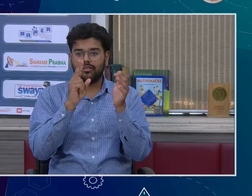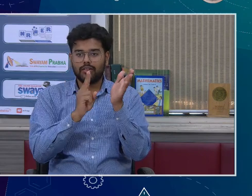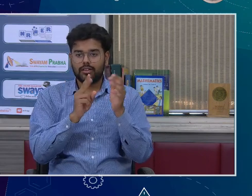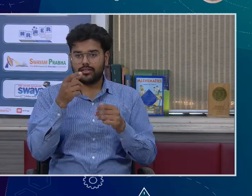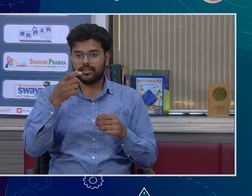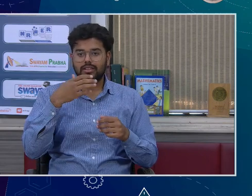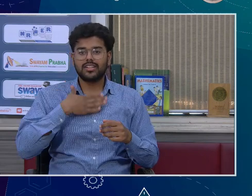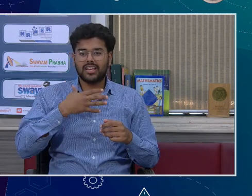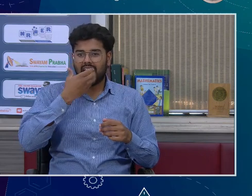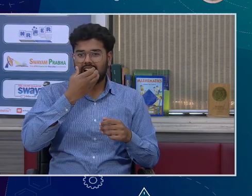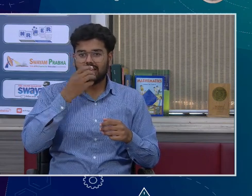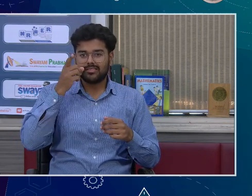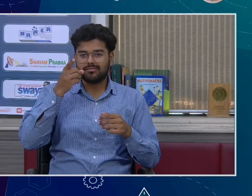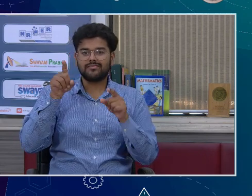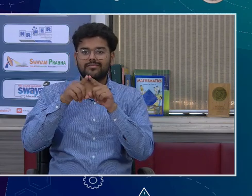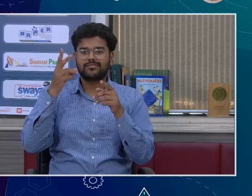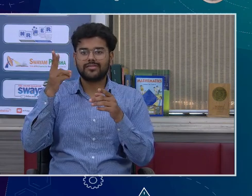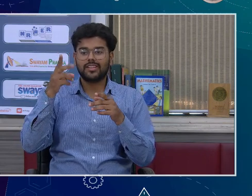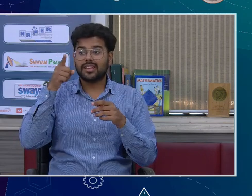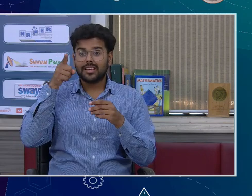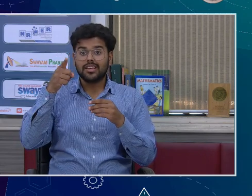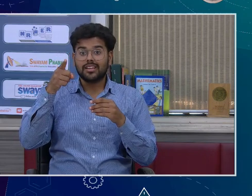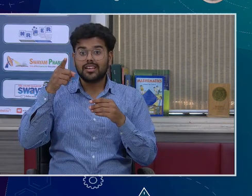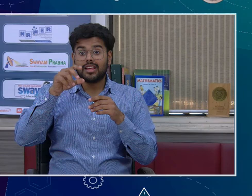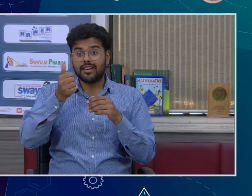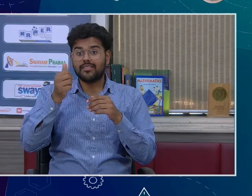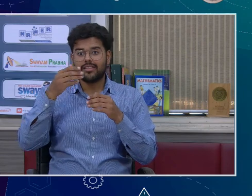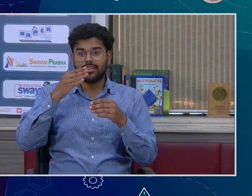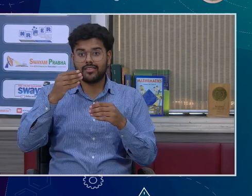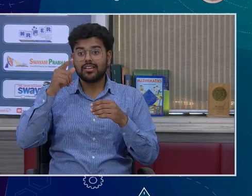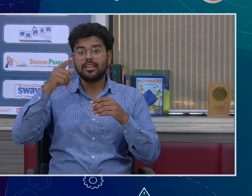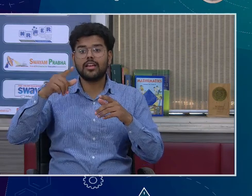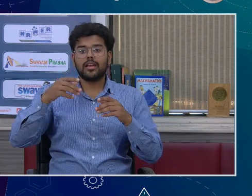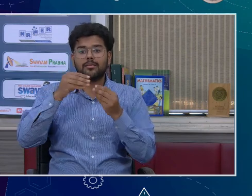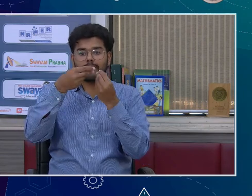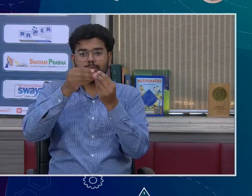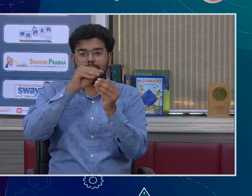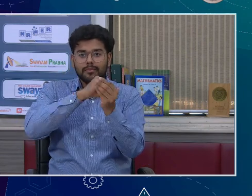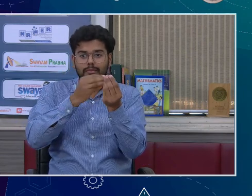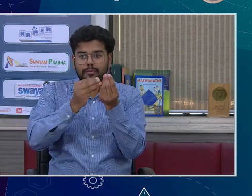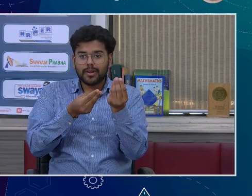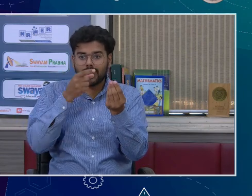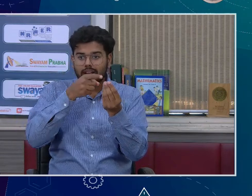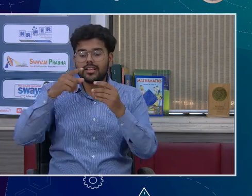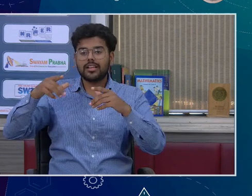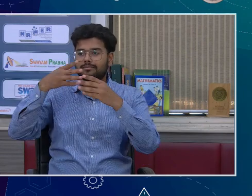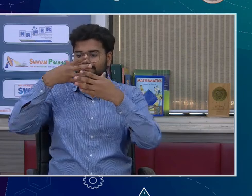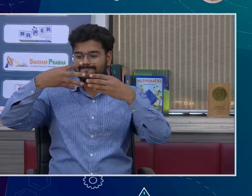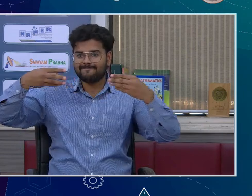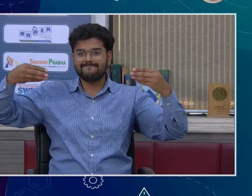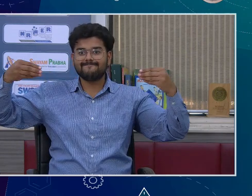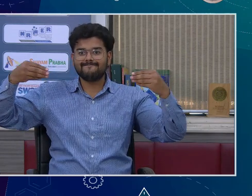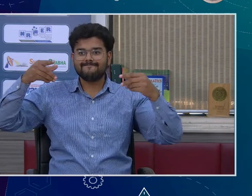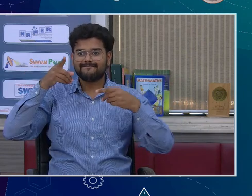और तरह का पत्ता शेप का है ये है बनाना लीव्स. देखिए ये चौड़ा है थोड़ा सा लंबा सा है इसका शेप अलग है.